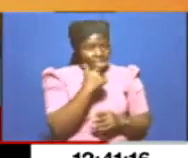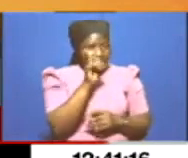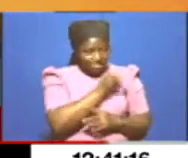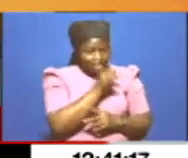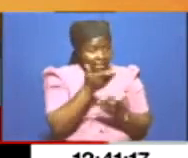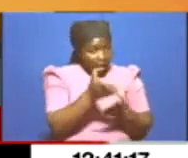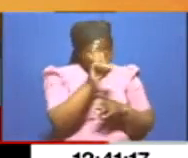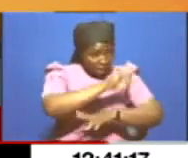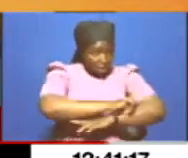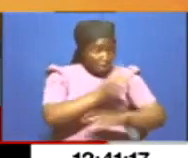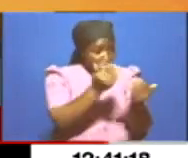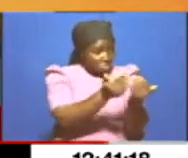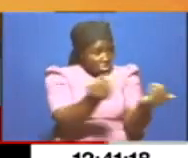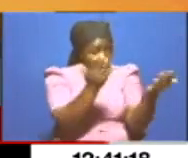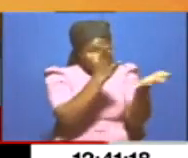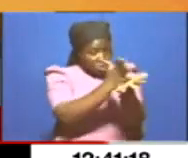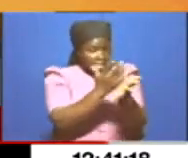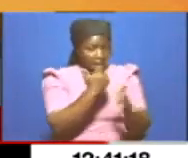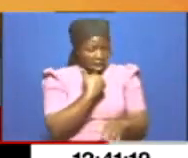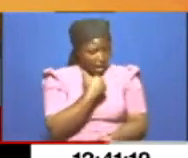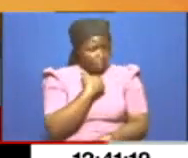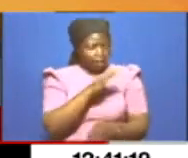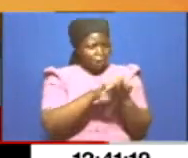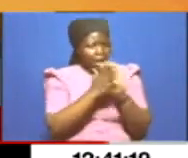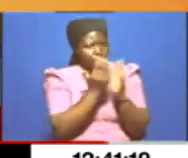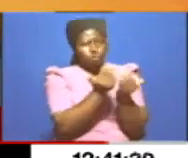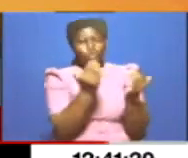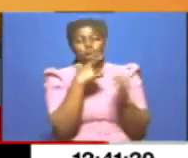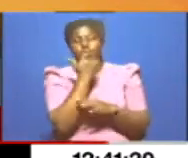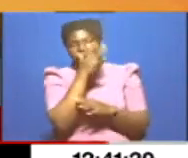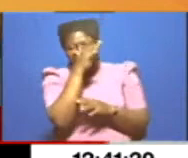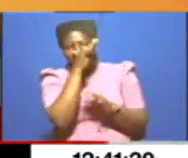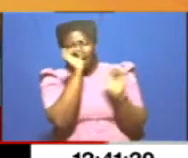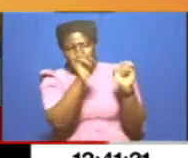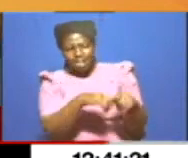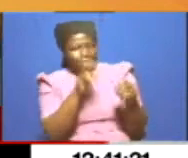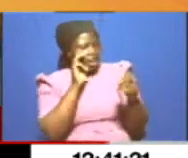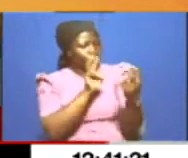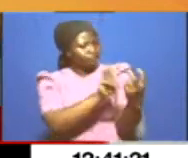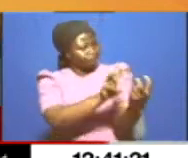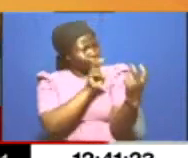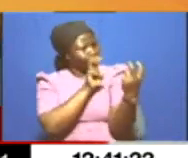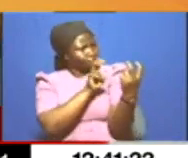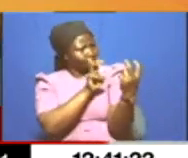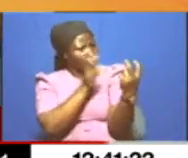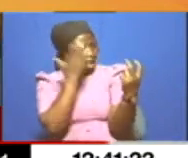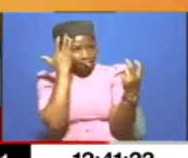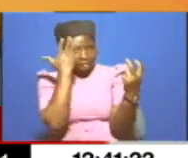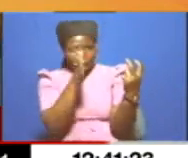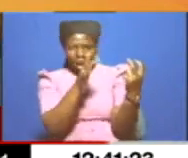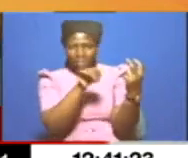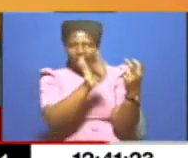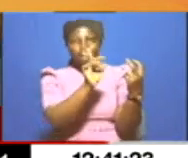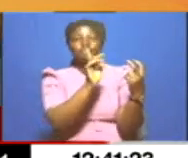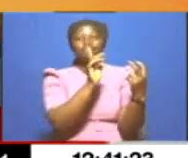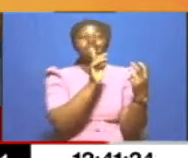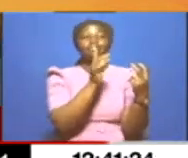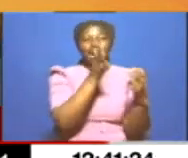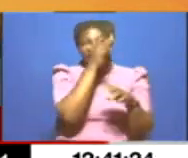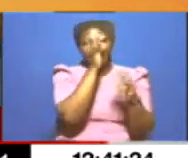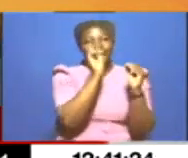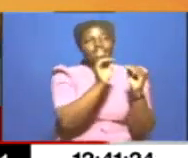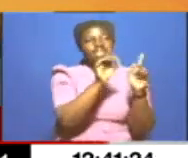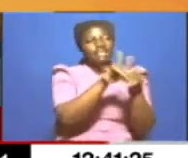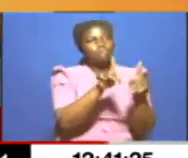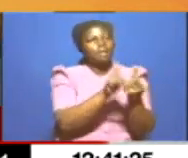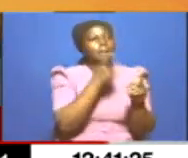hizi wamekuwa wale ambao anaweza kudanganya, akikuangalia ndani ya macho na hutafahamu ya kwamba anakudanganya. Kama mzazi, manake umekuwa na huyu mtoto